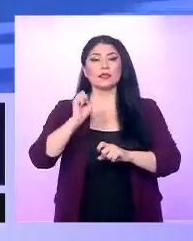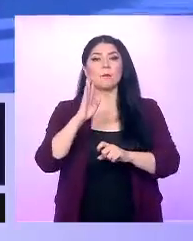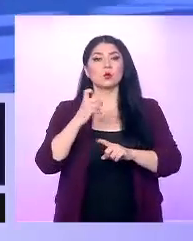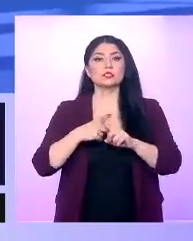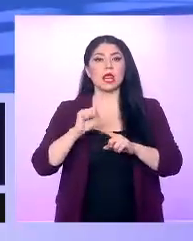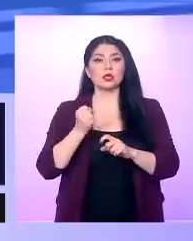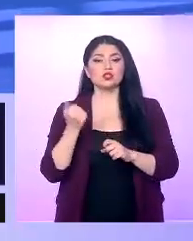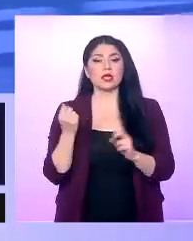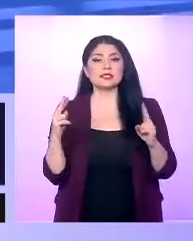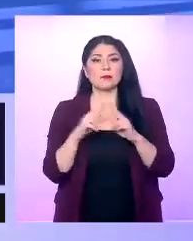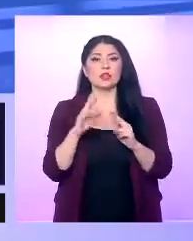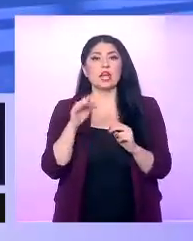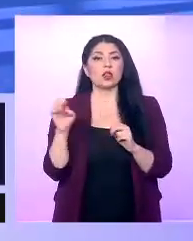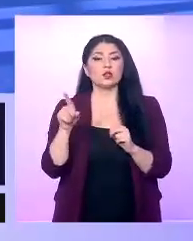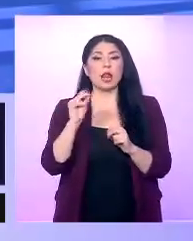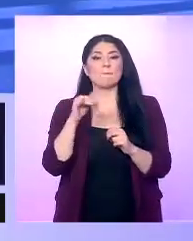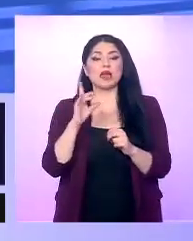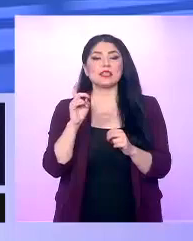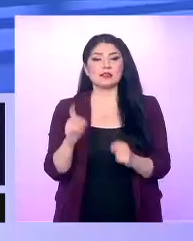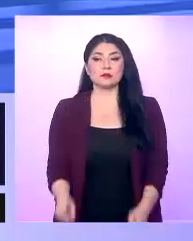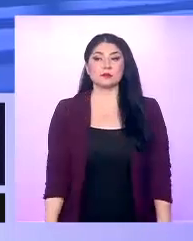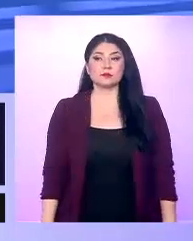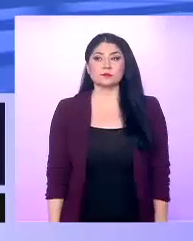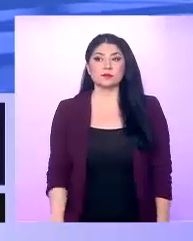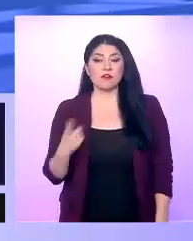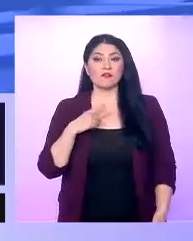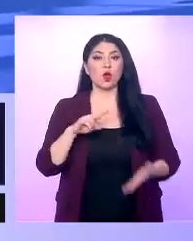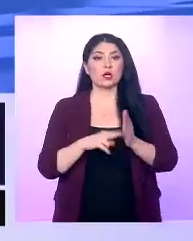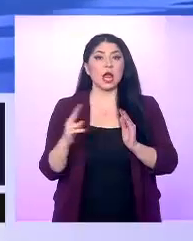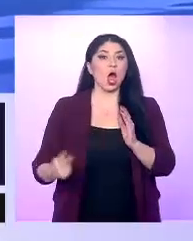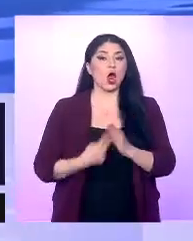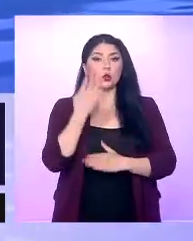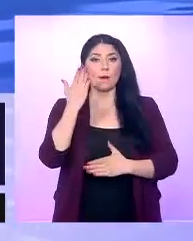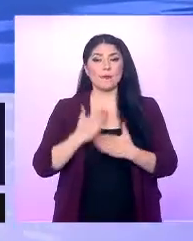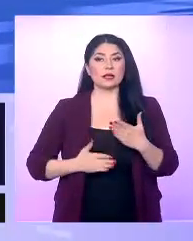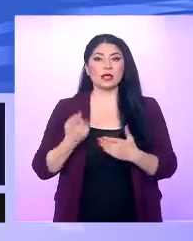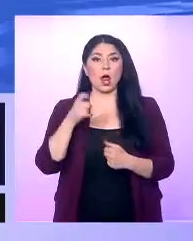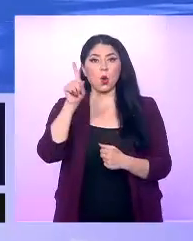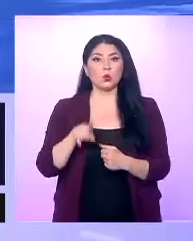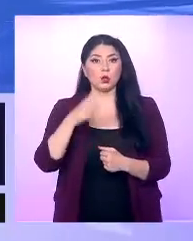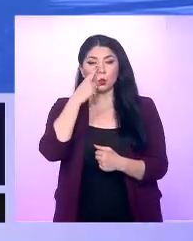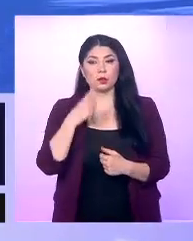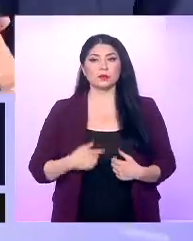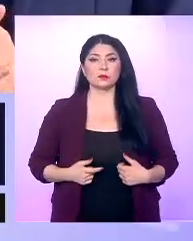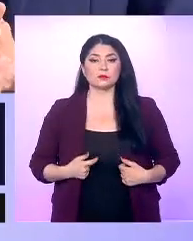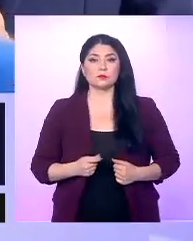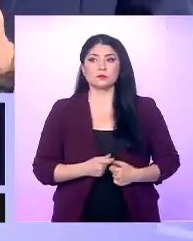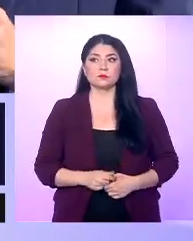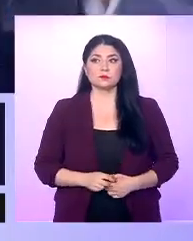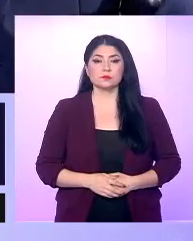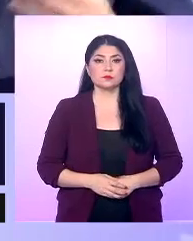Bruxelles, precum și a summitului NATO de la Madrid, care vor avea loc în a doua parte a lunii iunie. Un